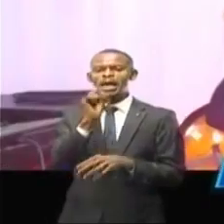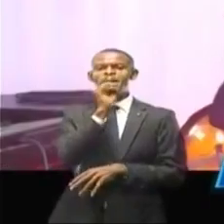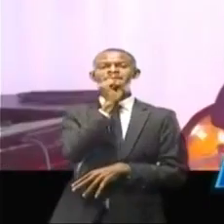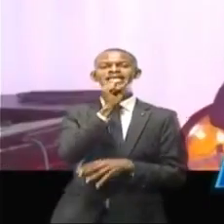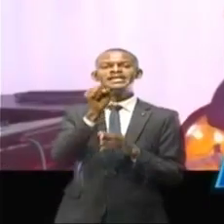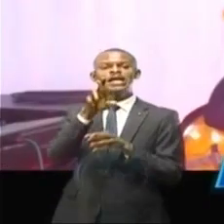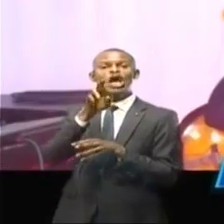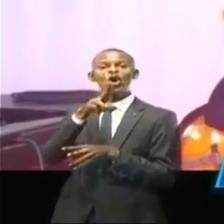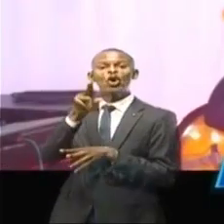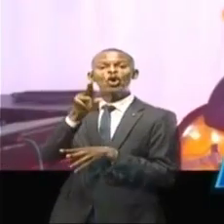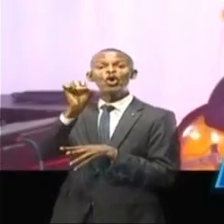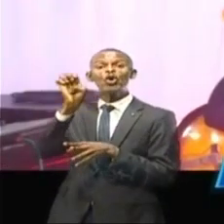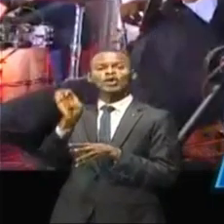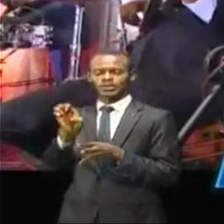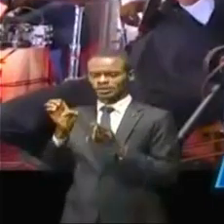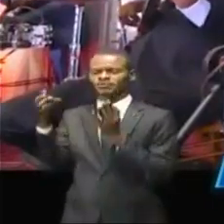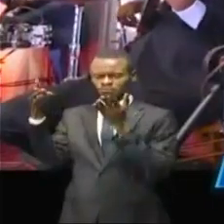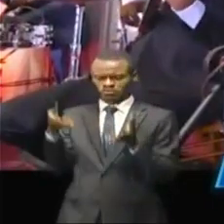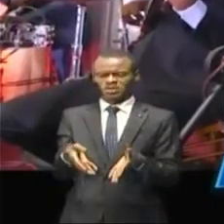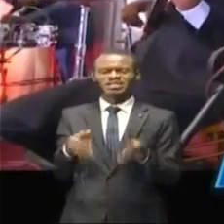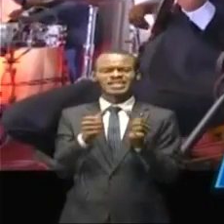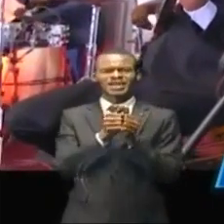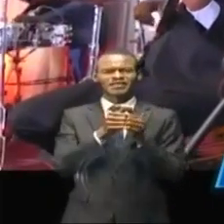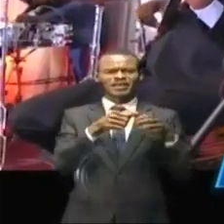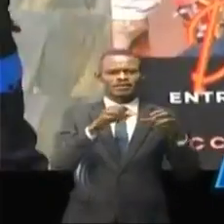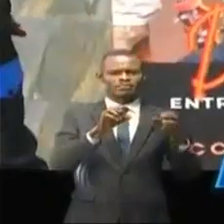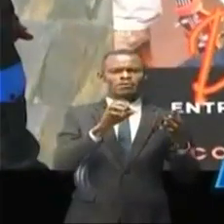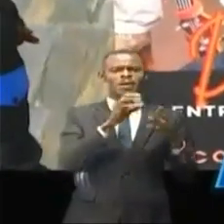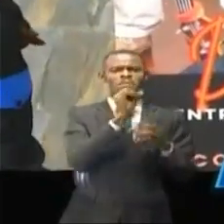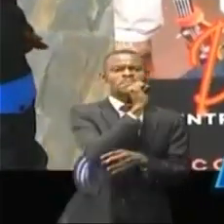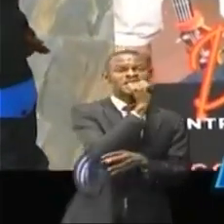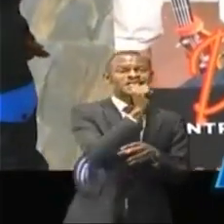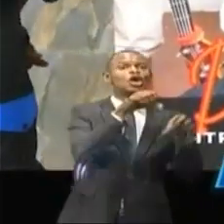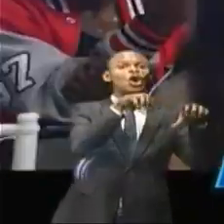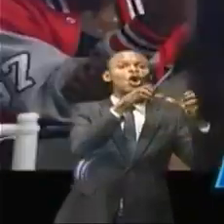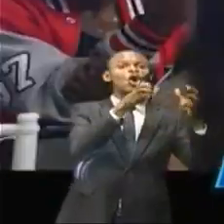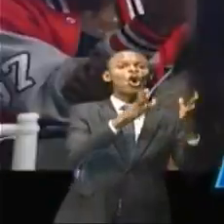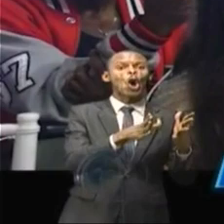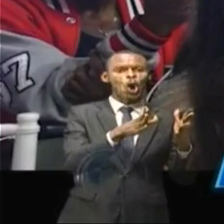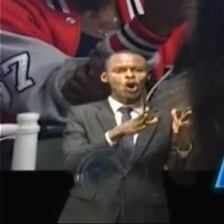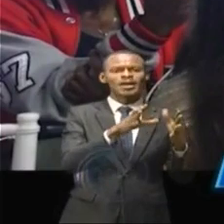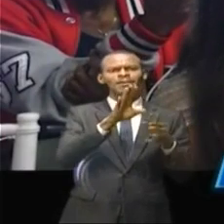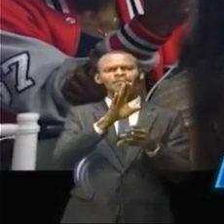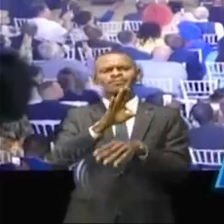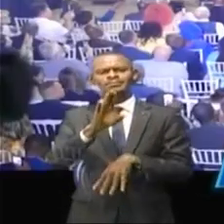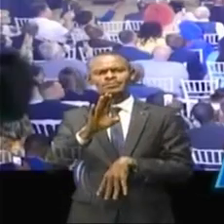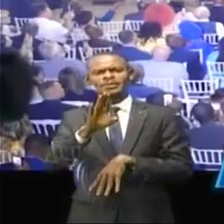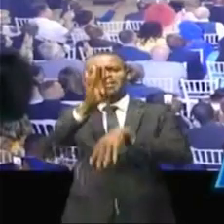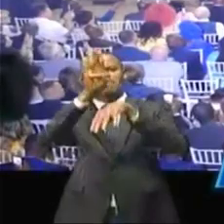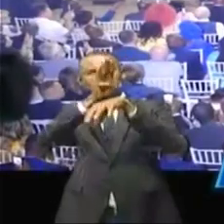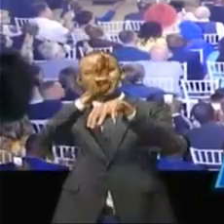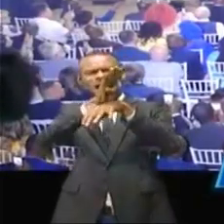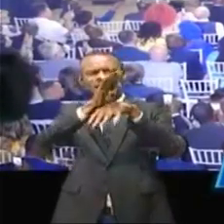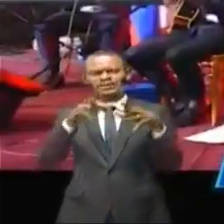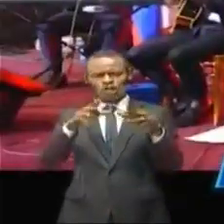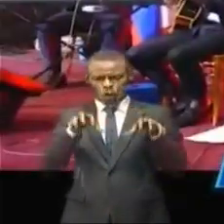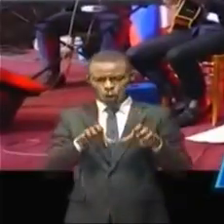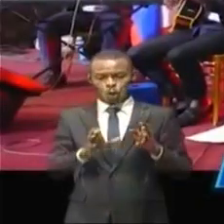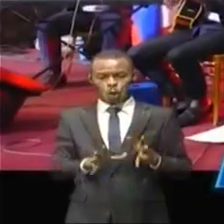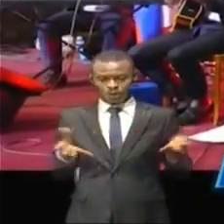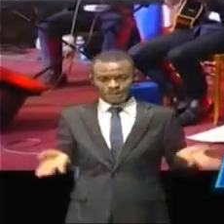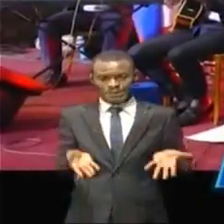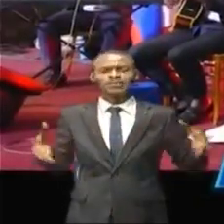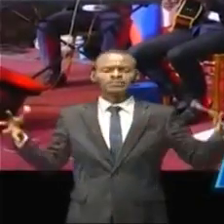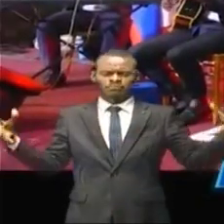concert accompagné des artistes du Congo-Brazzaville, une fusion bien réussie grâce à l'initiative du Centre